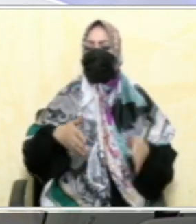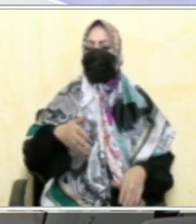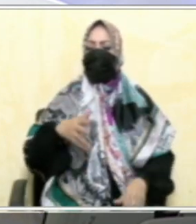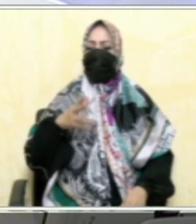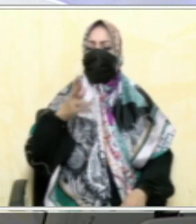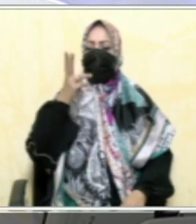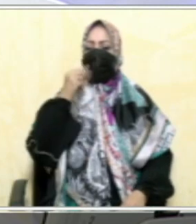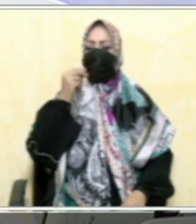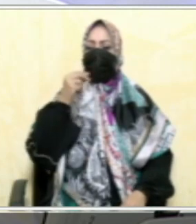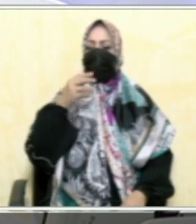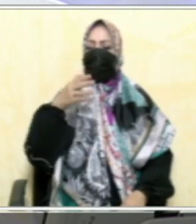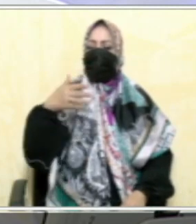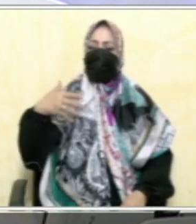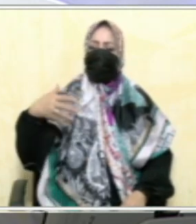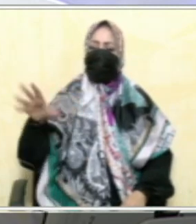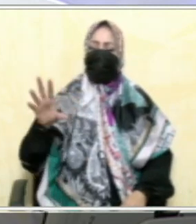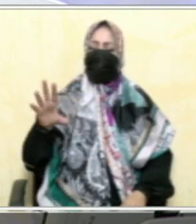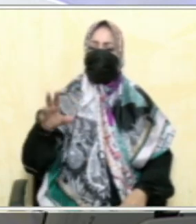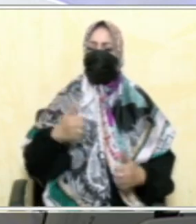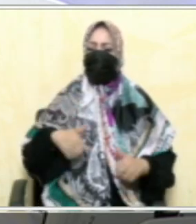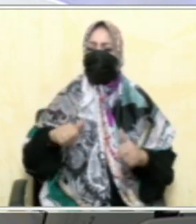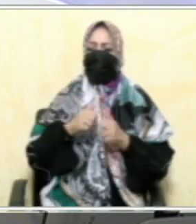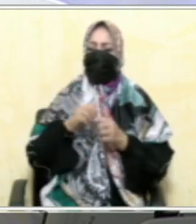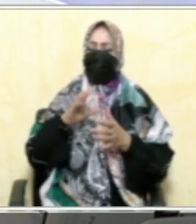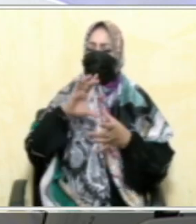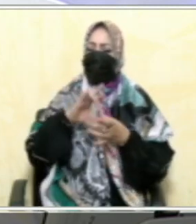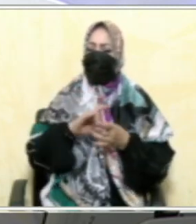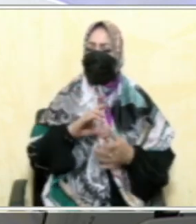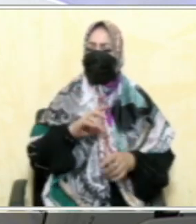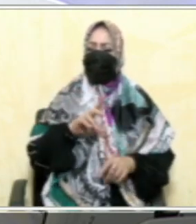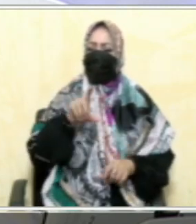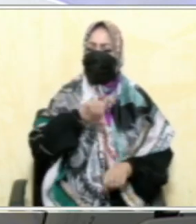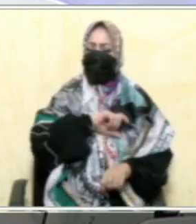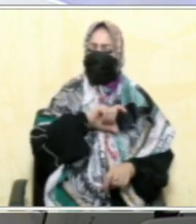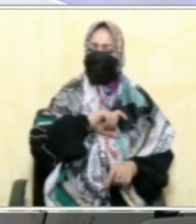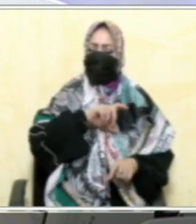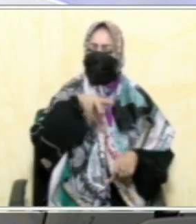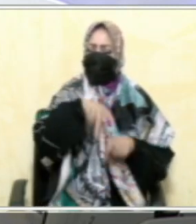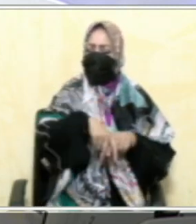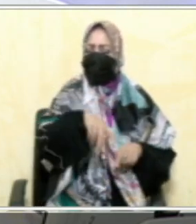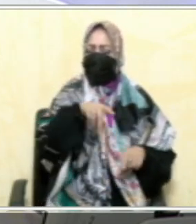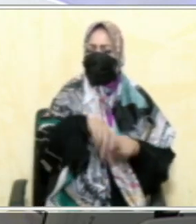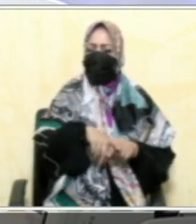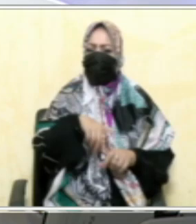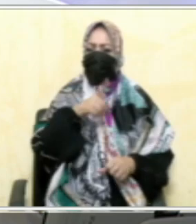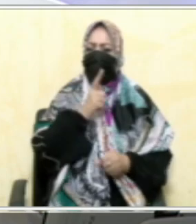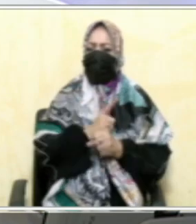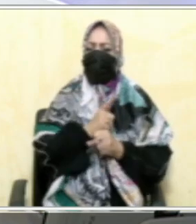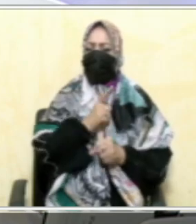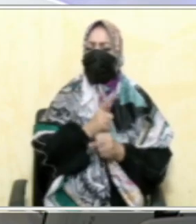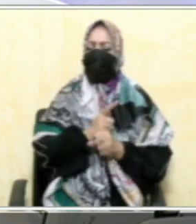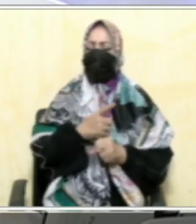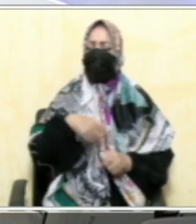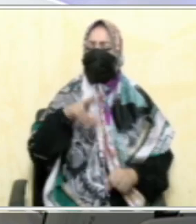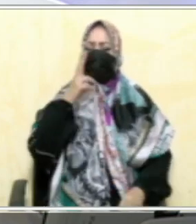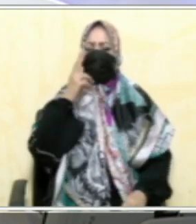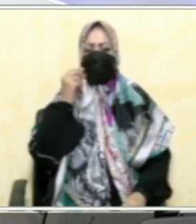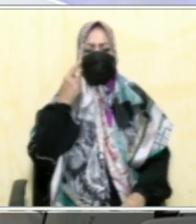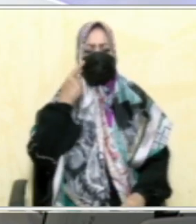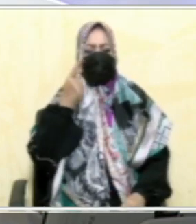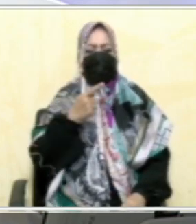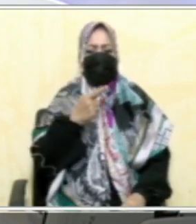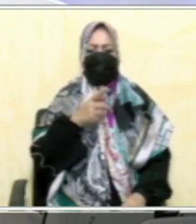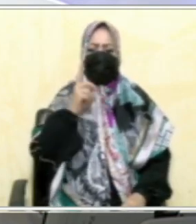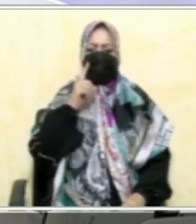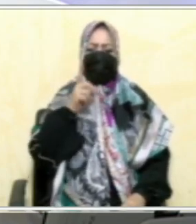الأمر يريد أن يتابع حال طفله حال ولده في المرحلة، فإذا وجد المدرسة